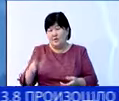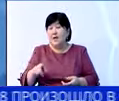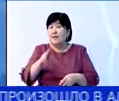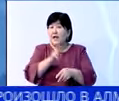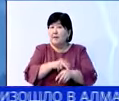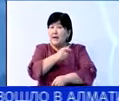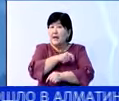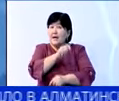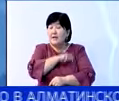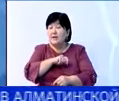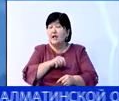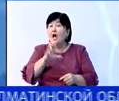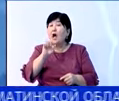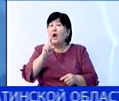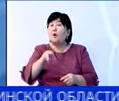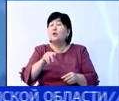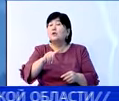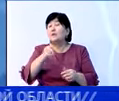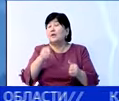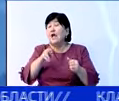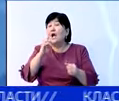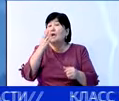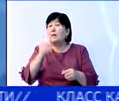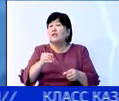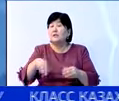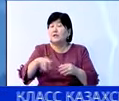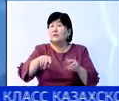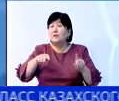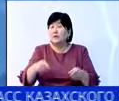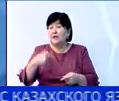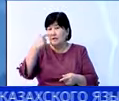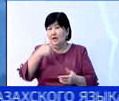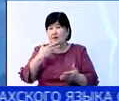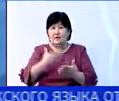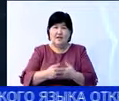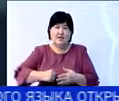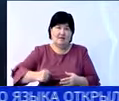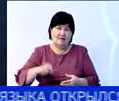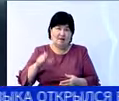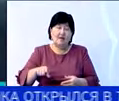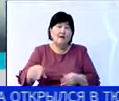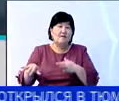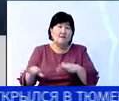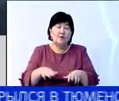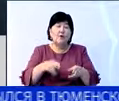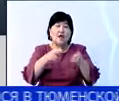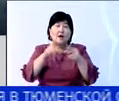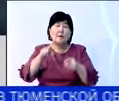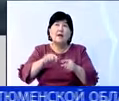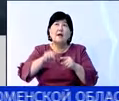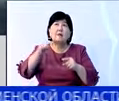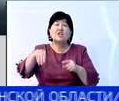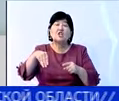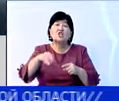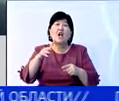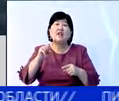полицией рейда сотрудники Охотзоопрома в Кармакшинском районе задержали с поличным своих же коллег. В ходе операции браконьера в местечке Ташкантам